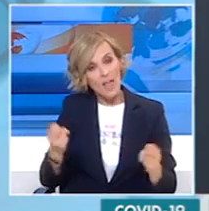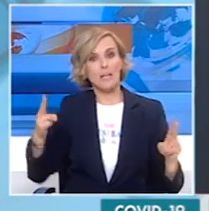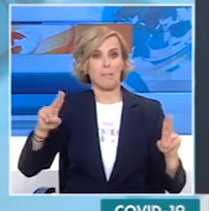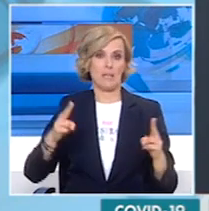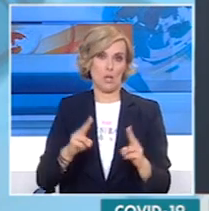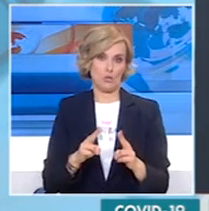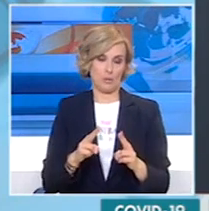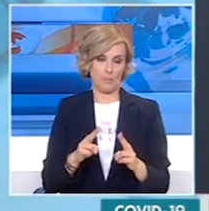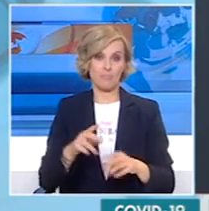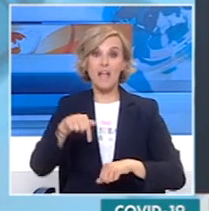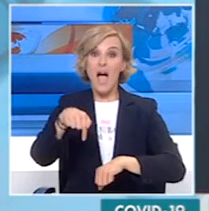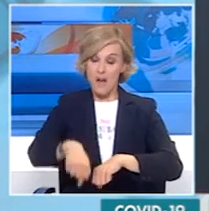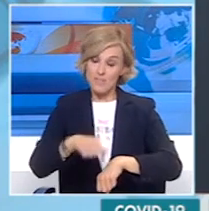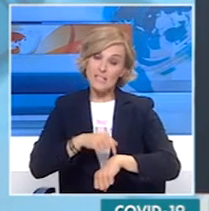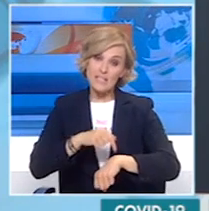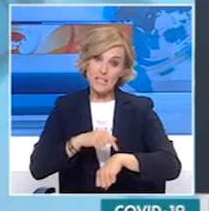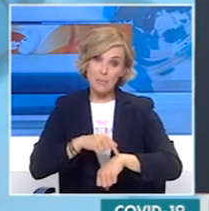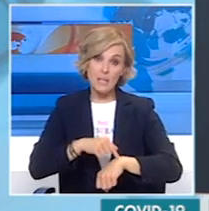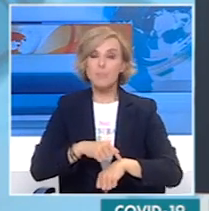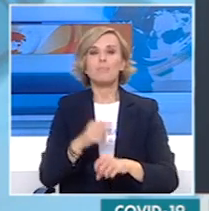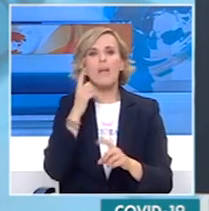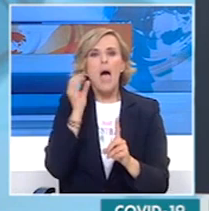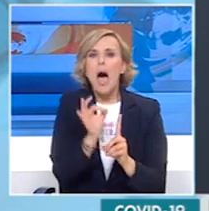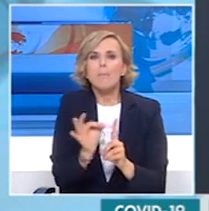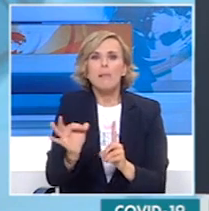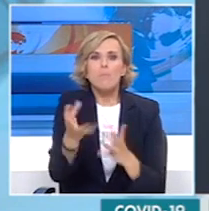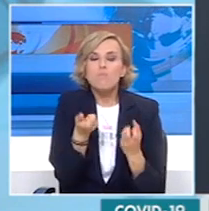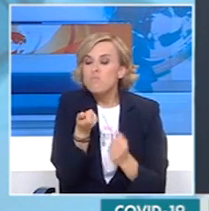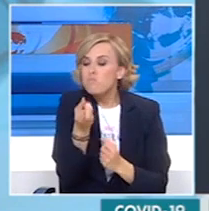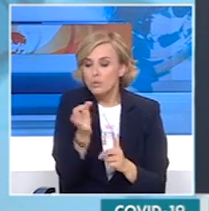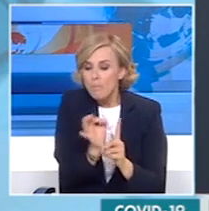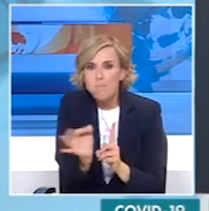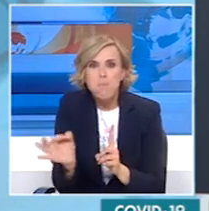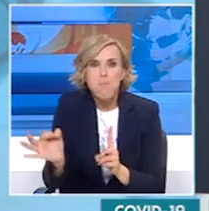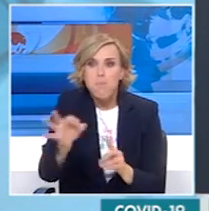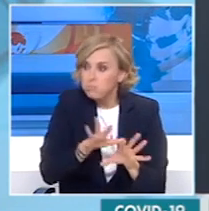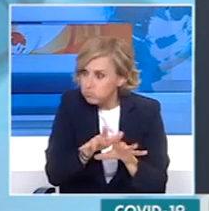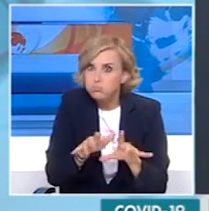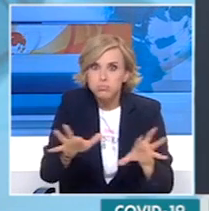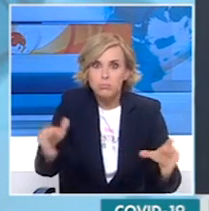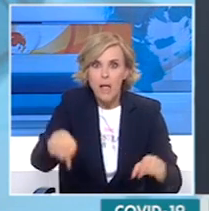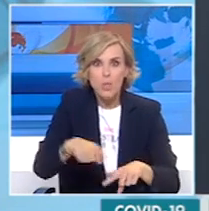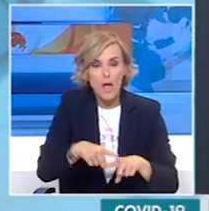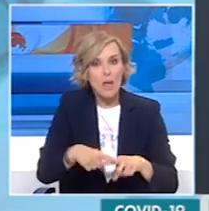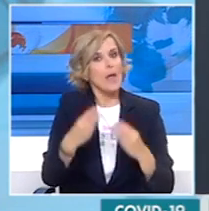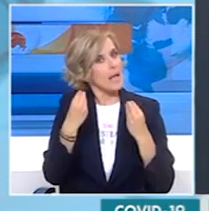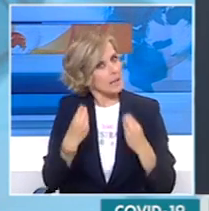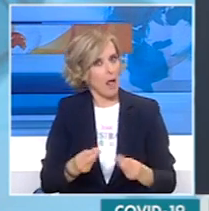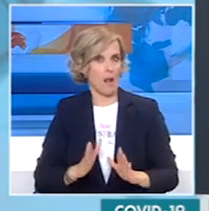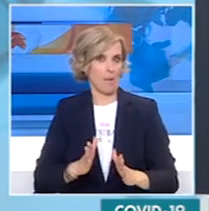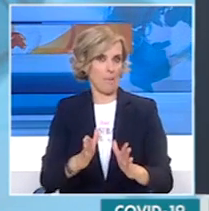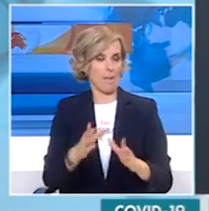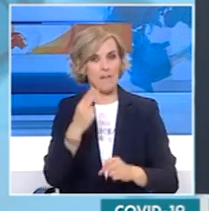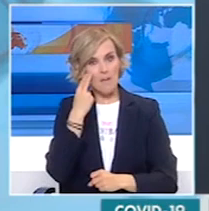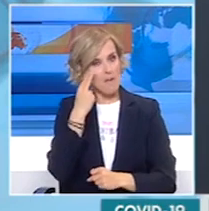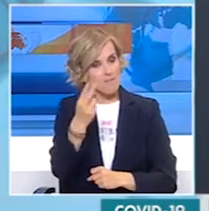λοιπόν ότι αυτή τη στιγμή όλες μας οι επιδημικές προβλέψεις που έχουν να κάνουν σχέση με την επέκταση της επιδημίας στην κοινότητα είναι καλές.